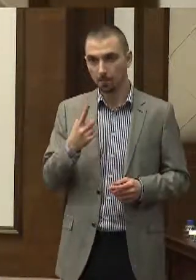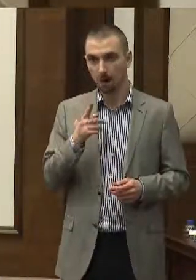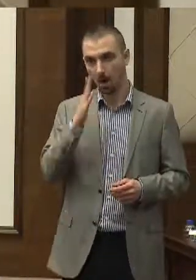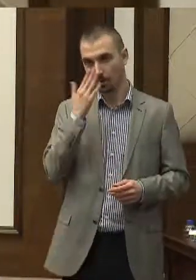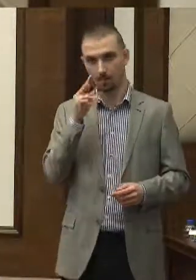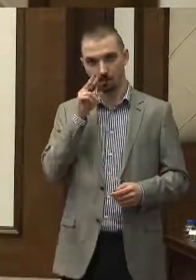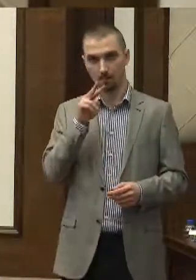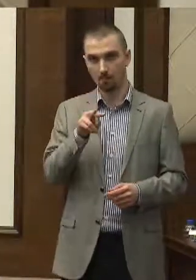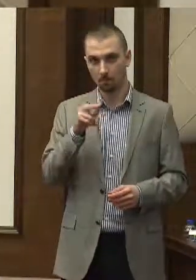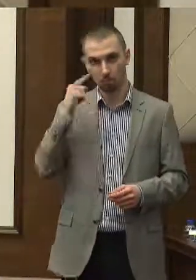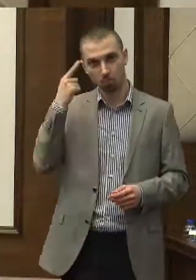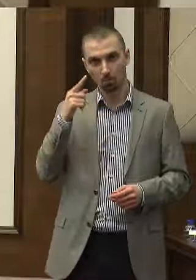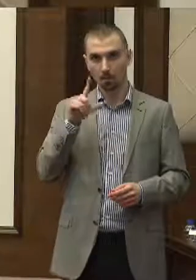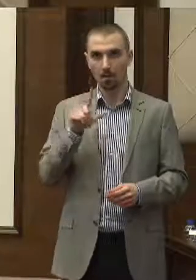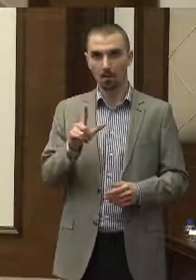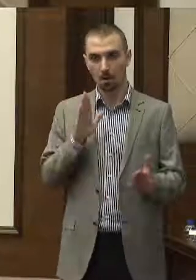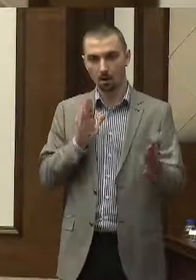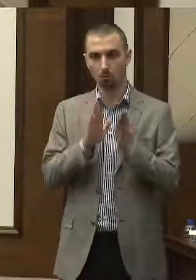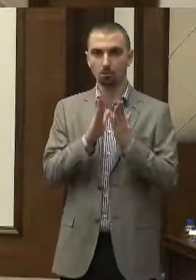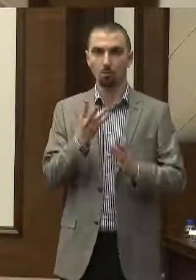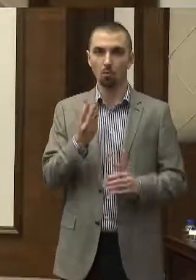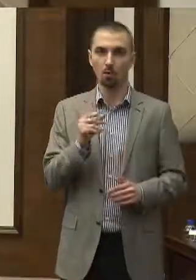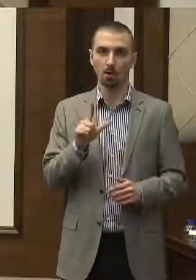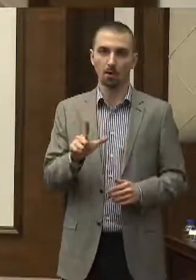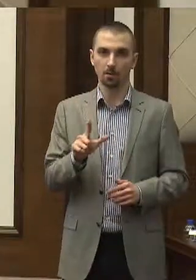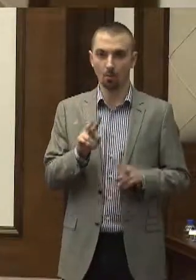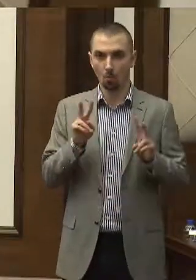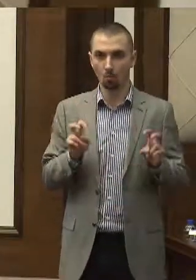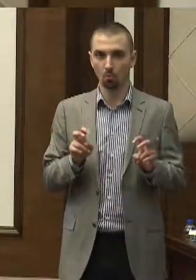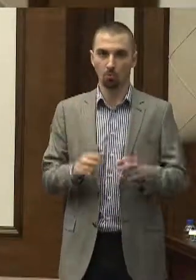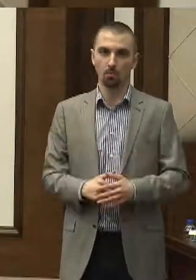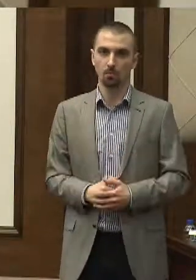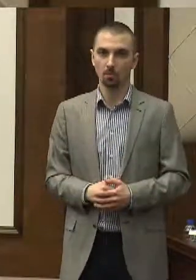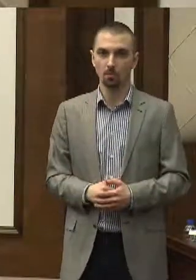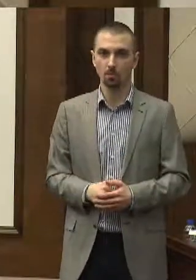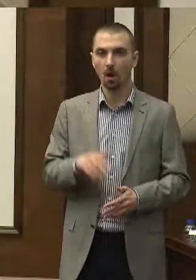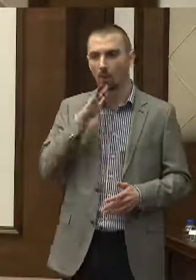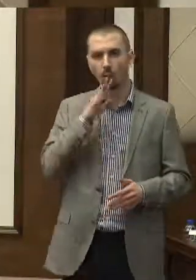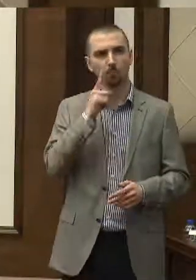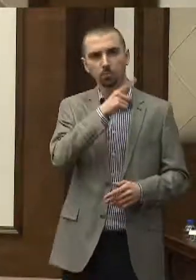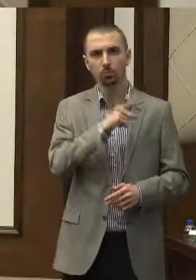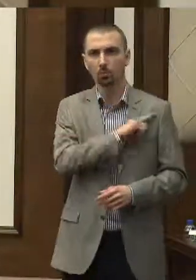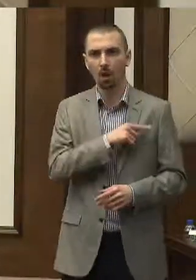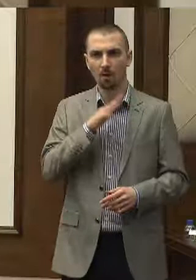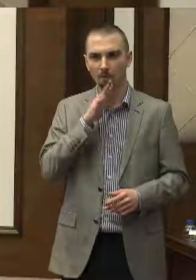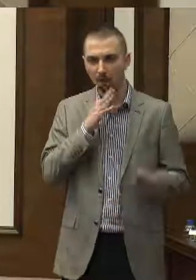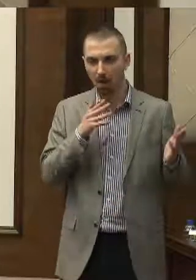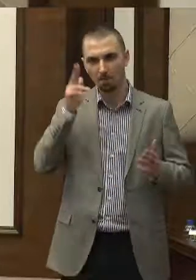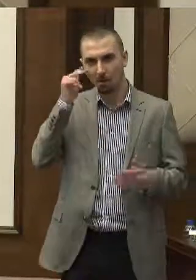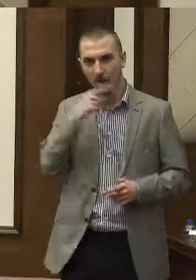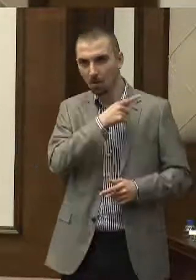tutup konuyla ilgili yüzleşmemizi sağlamaya çalışacağım. Bugün gelişmiş ülkelere gittiğimizde